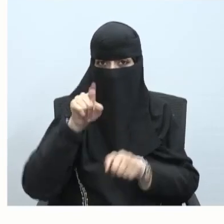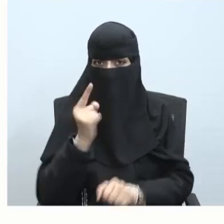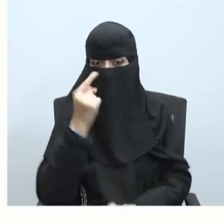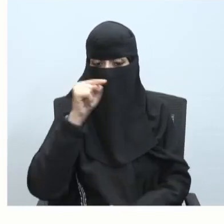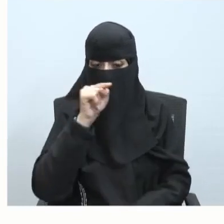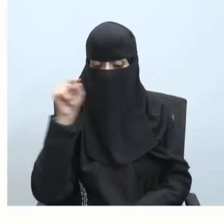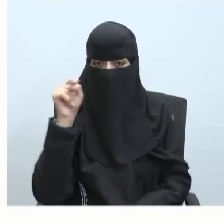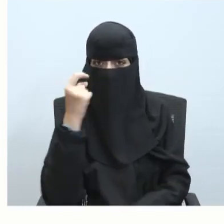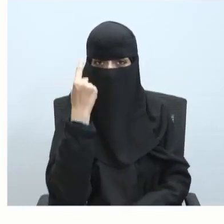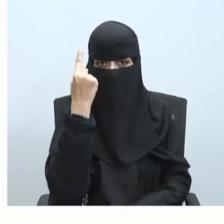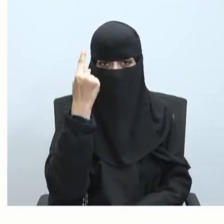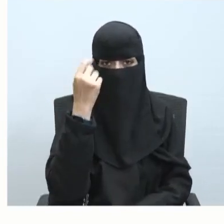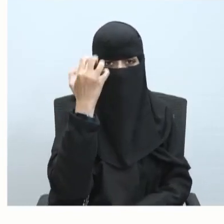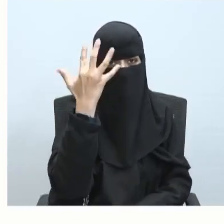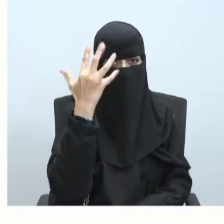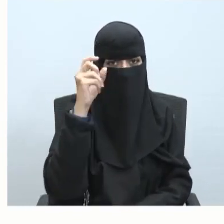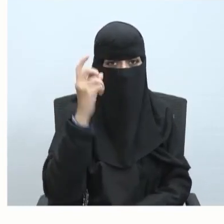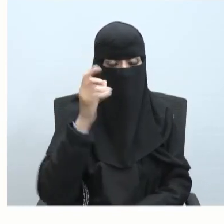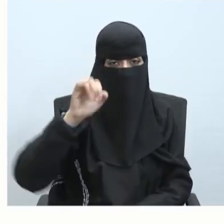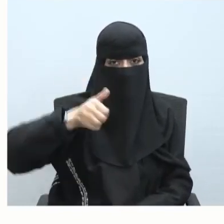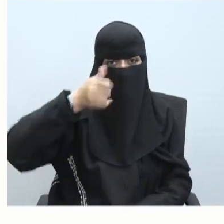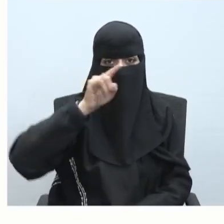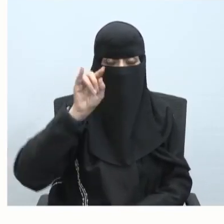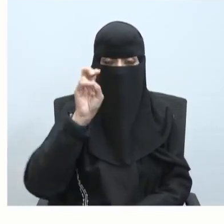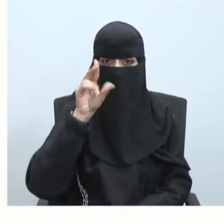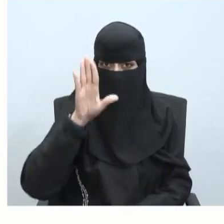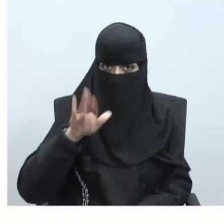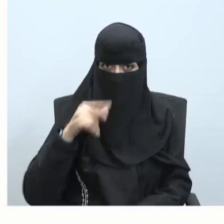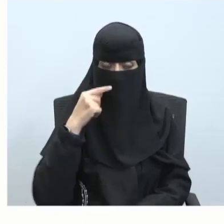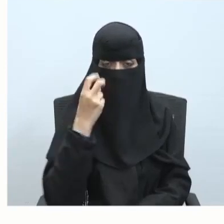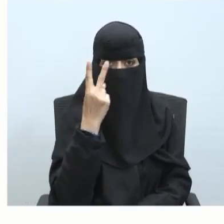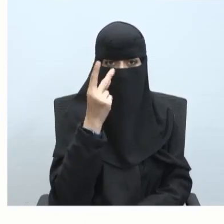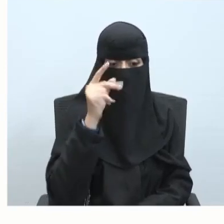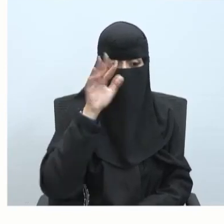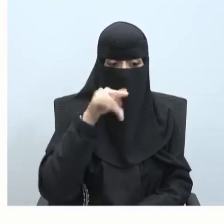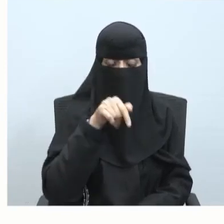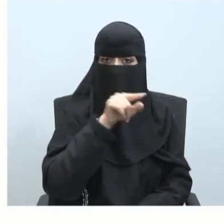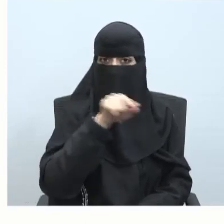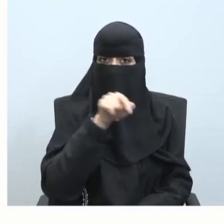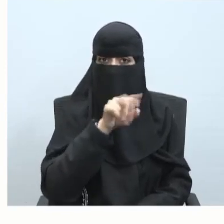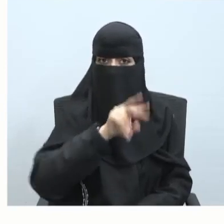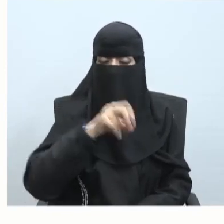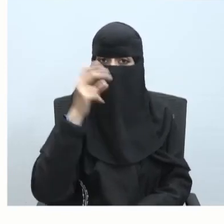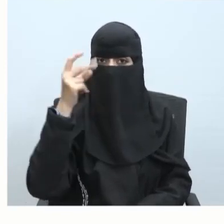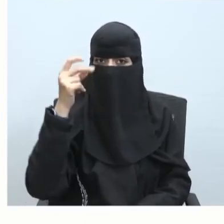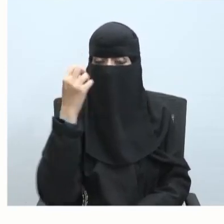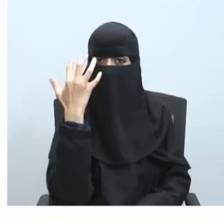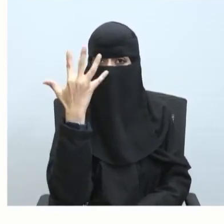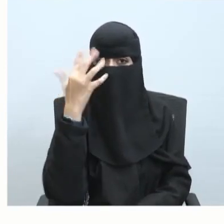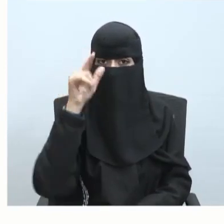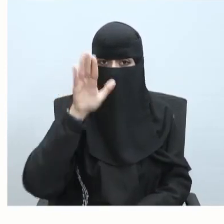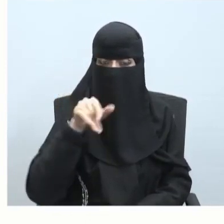من فئه خمس ريالات كذلك هذه ورقه نقديه اخرى من فئه